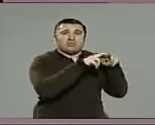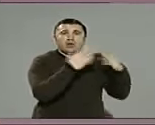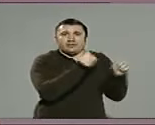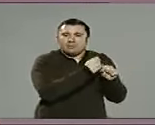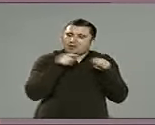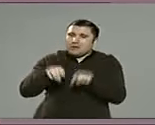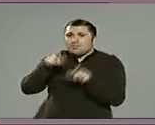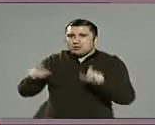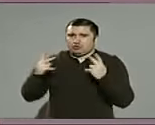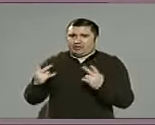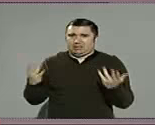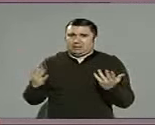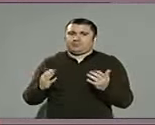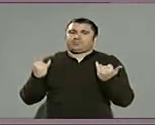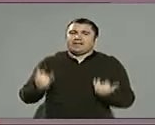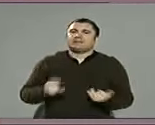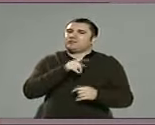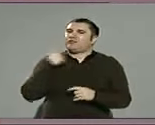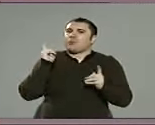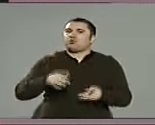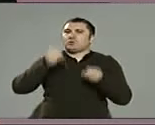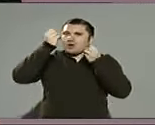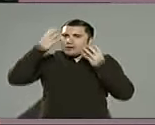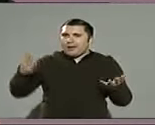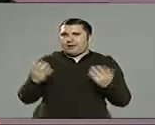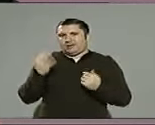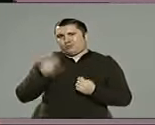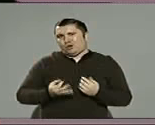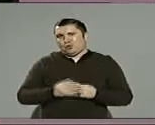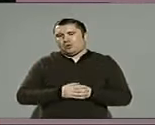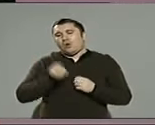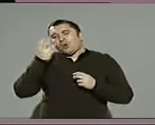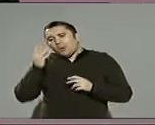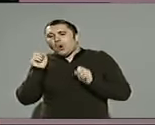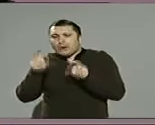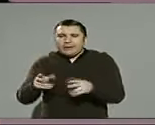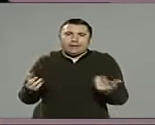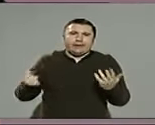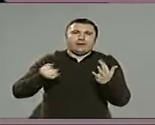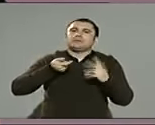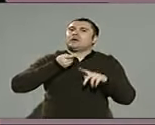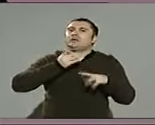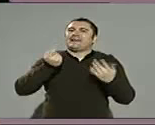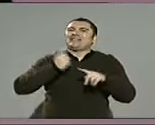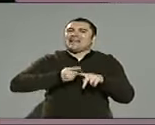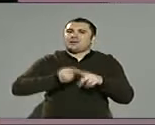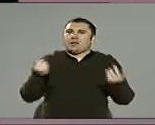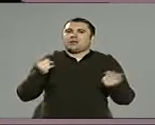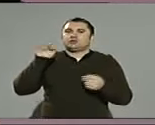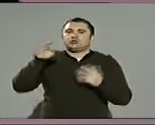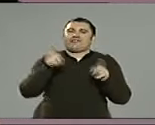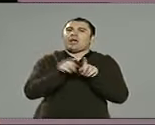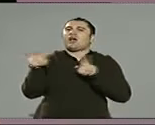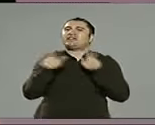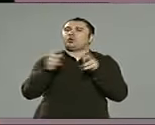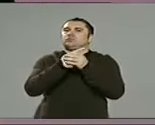Und es ist jetzt an uns, für Klarheit zu sorgen. Ja, es gab und gibt in Griechenland ein auch echtes Regierungsversagen, das zu einer viel